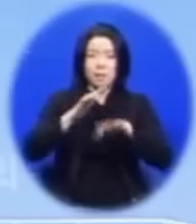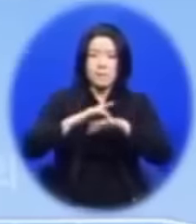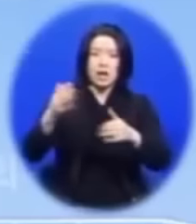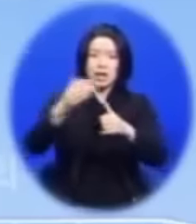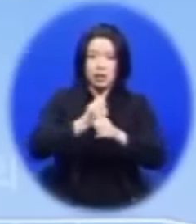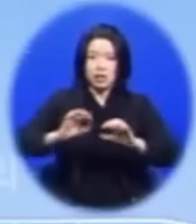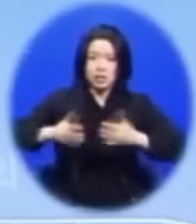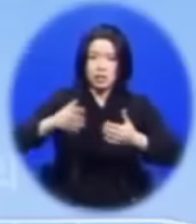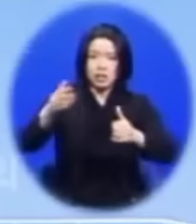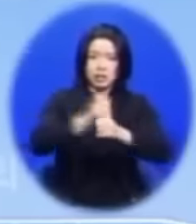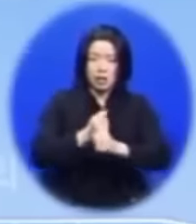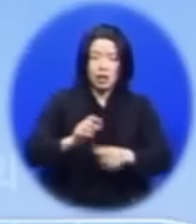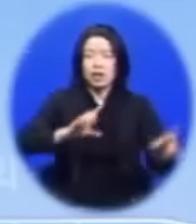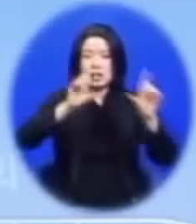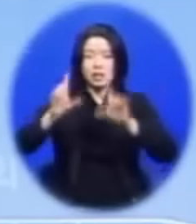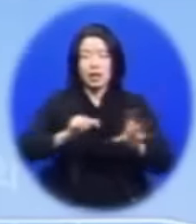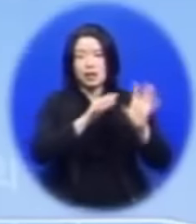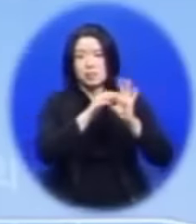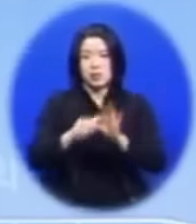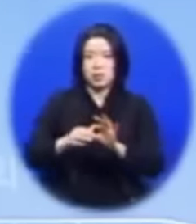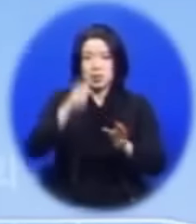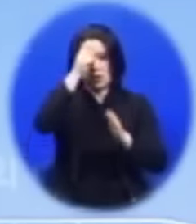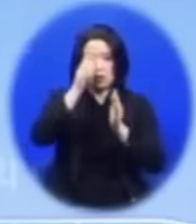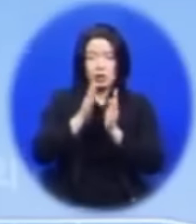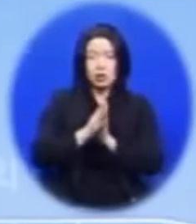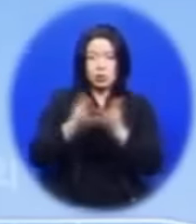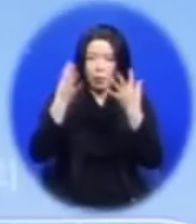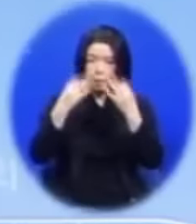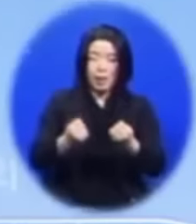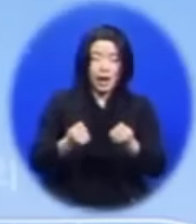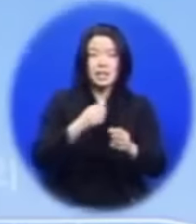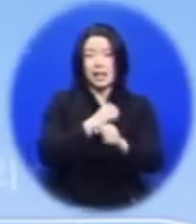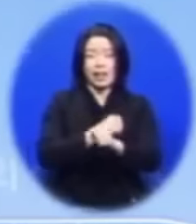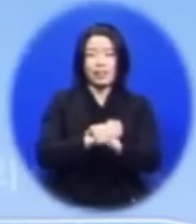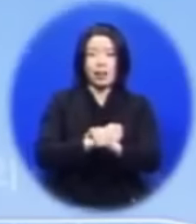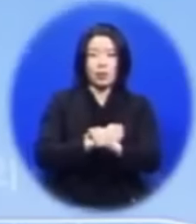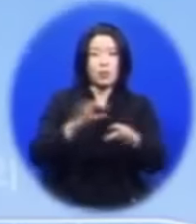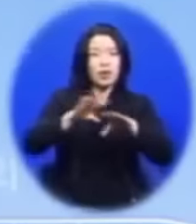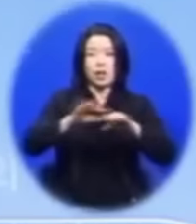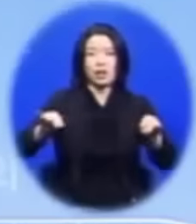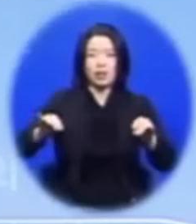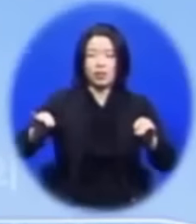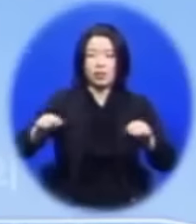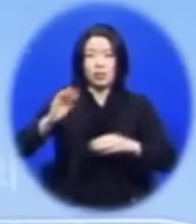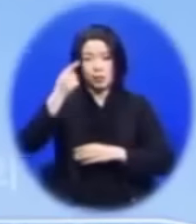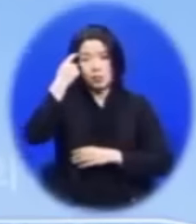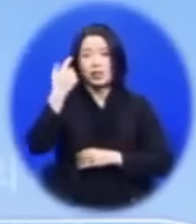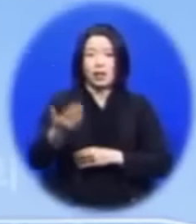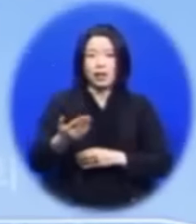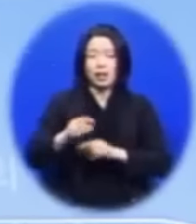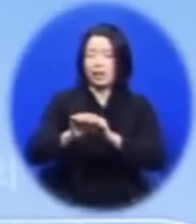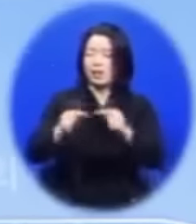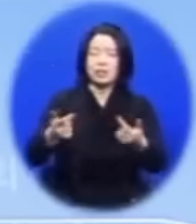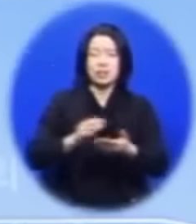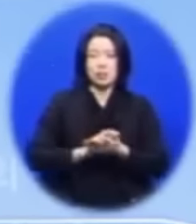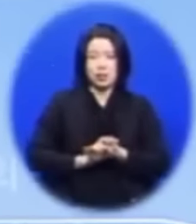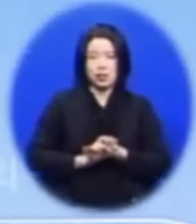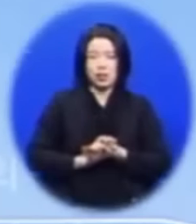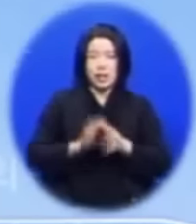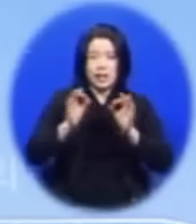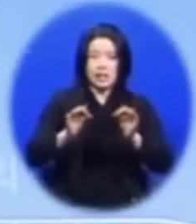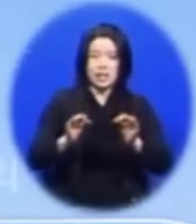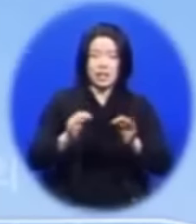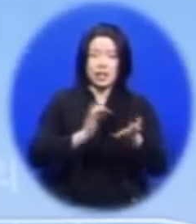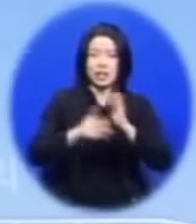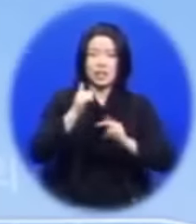사로잡혀 살면서 기도 많이 한다고 되겠습니까 이제는